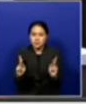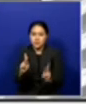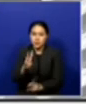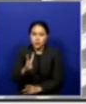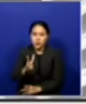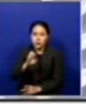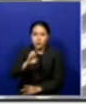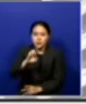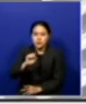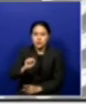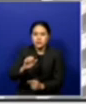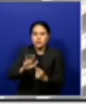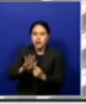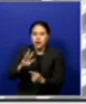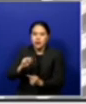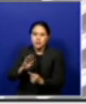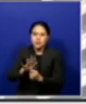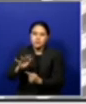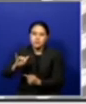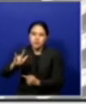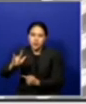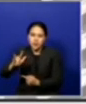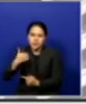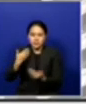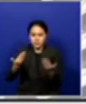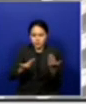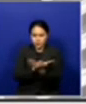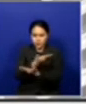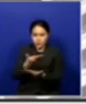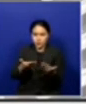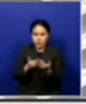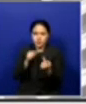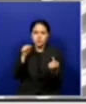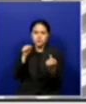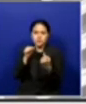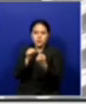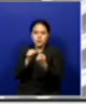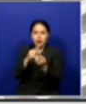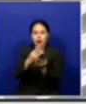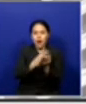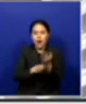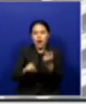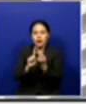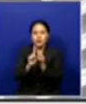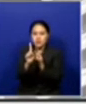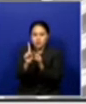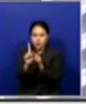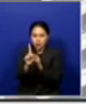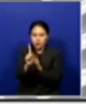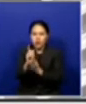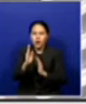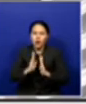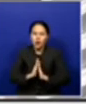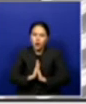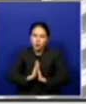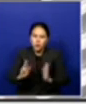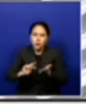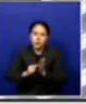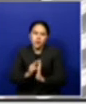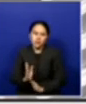ะครับขึ้นไปพิจารณาในรายละเอียดในวาระที่2อันนี้ผมกราบขอบคุณไปอย่างสูงครับสภาเรายังมีศักดิ์มีศรี